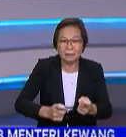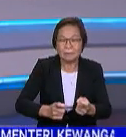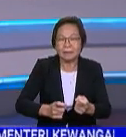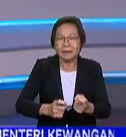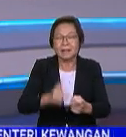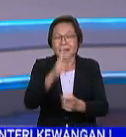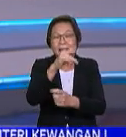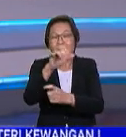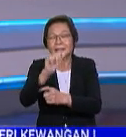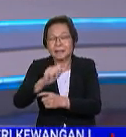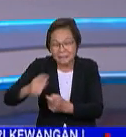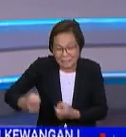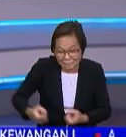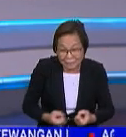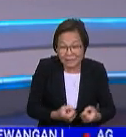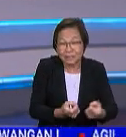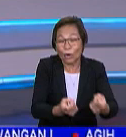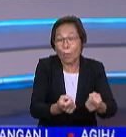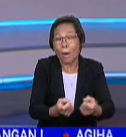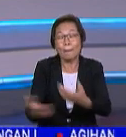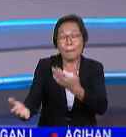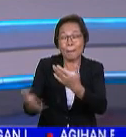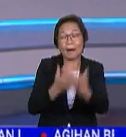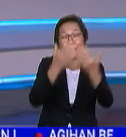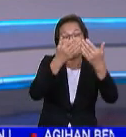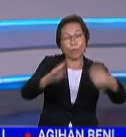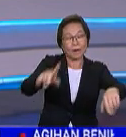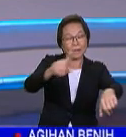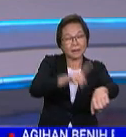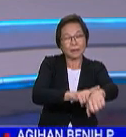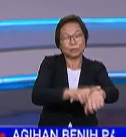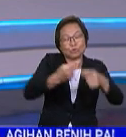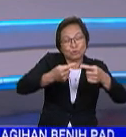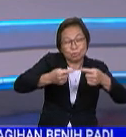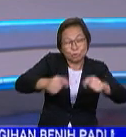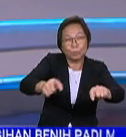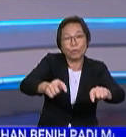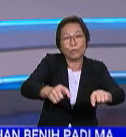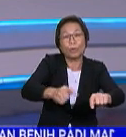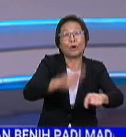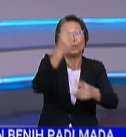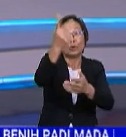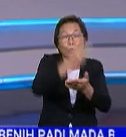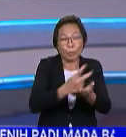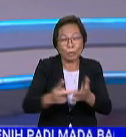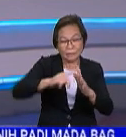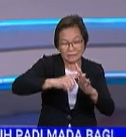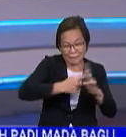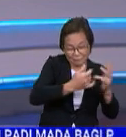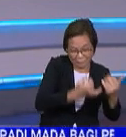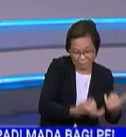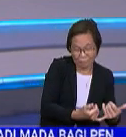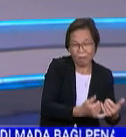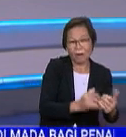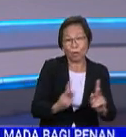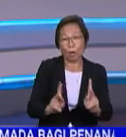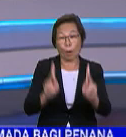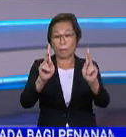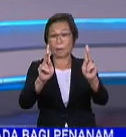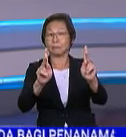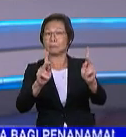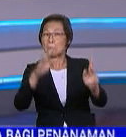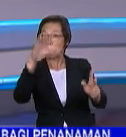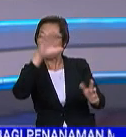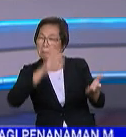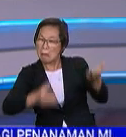dikenali Kiara Skate Park bakal kembali dibuka dalam tempoh percubaan selama 2 minggu bermula hari ini. Kompleks berkenaan